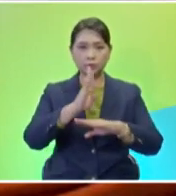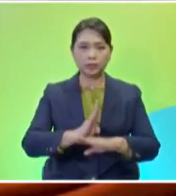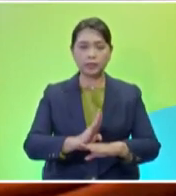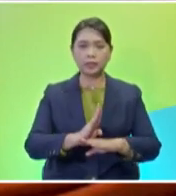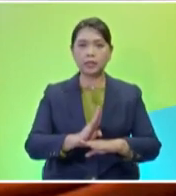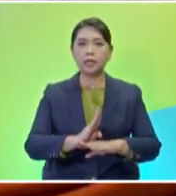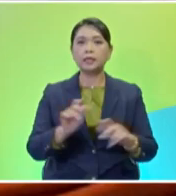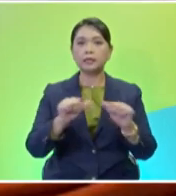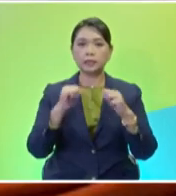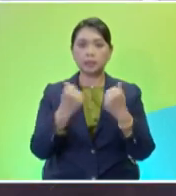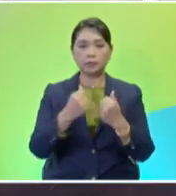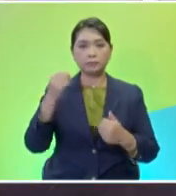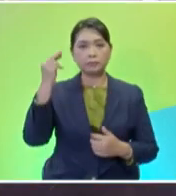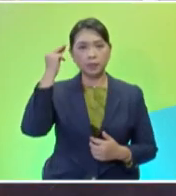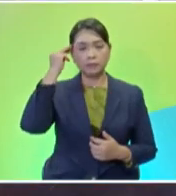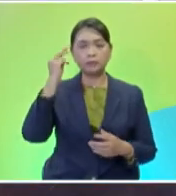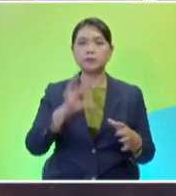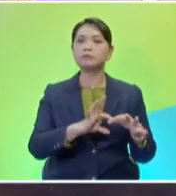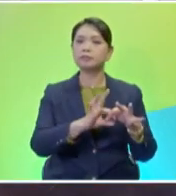kerjasama kerjasama